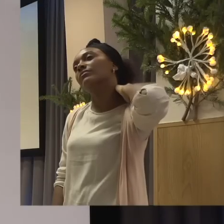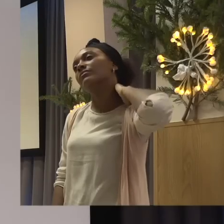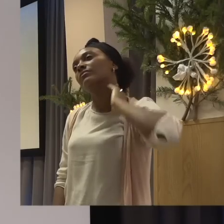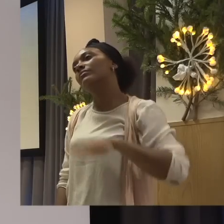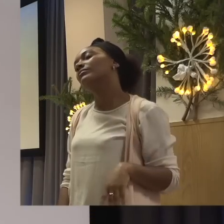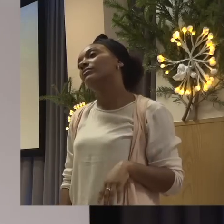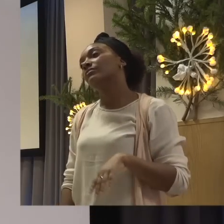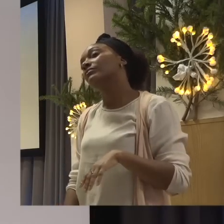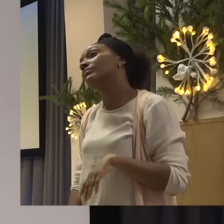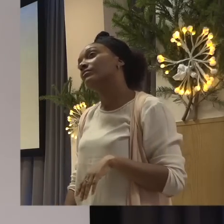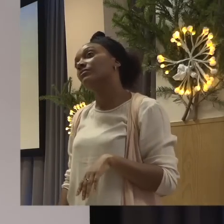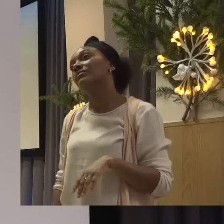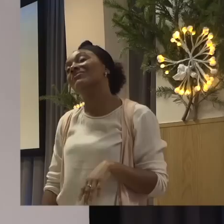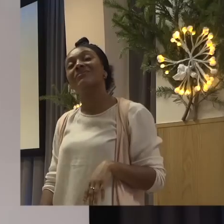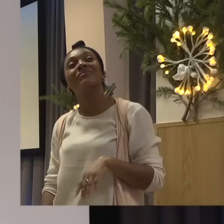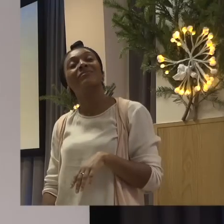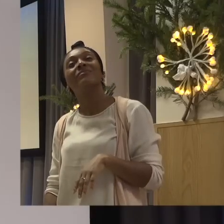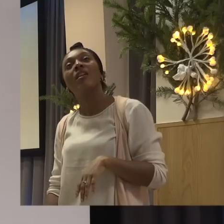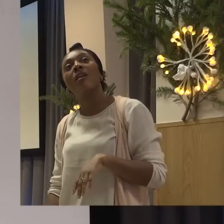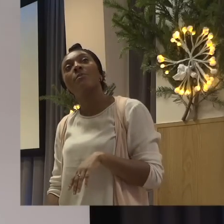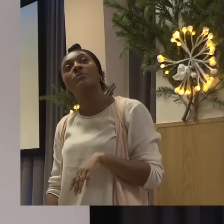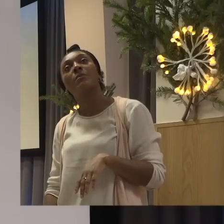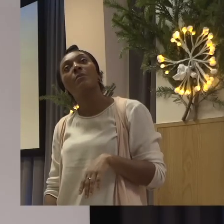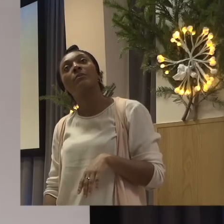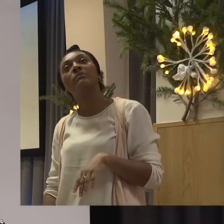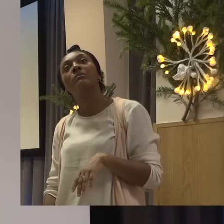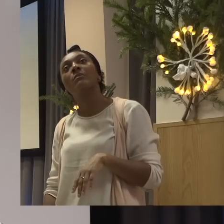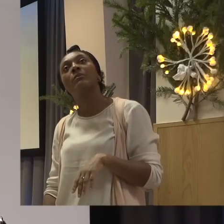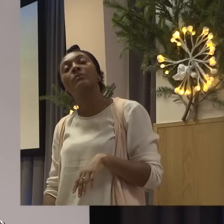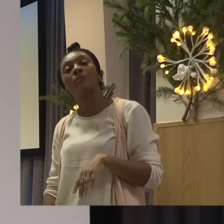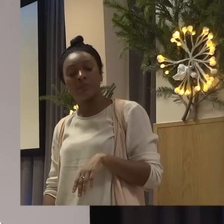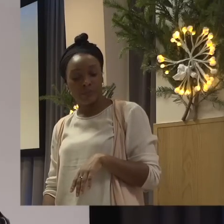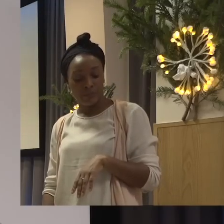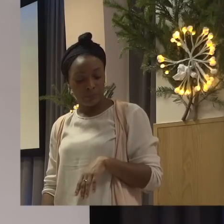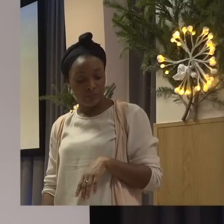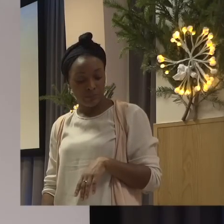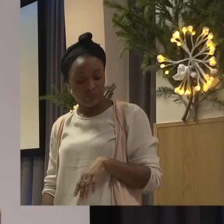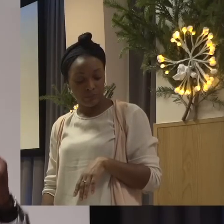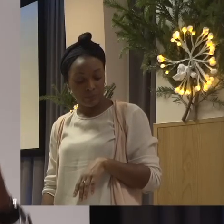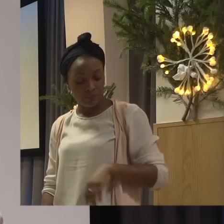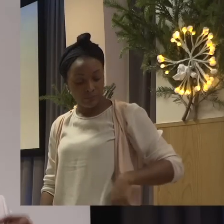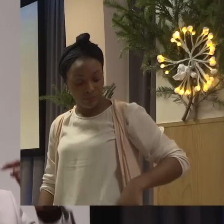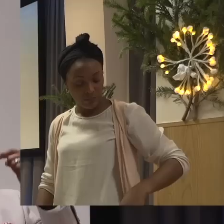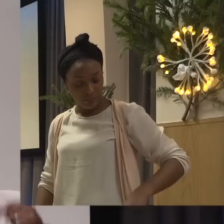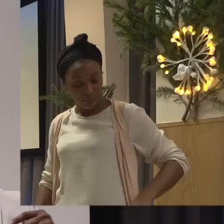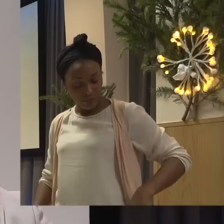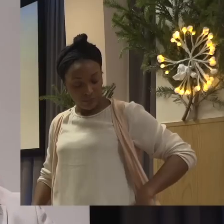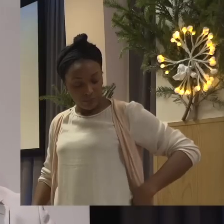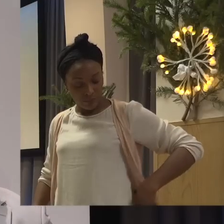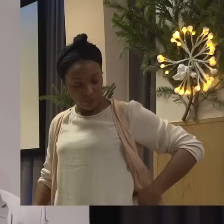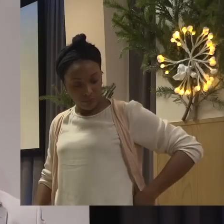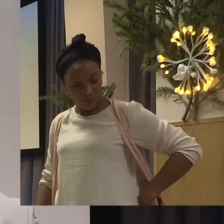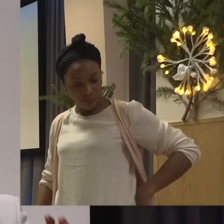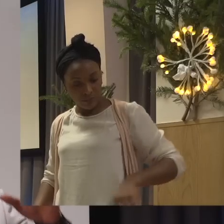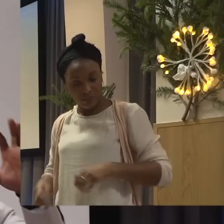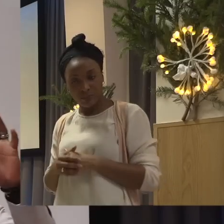ne vient pas appuyer, soutenir un péché, cela me rappelle tout simplement la nécessité pour moi, être humain, de